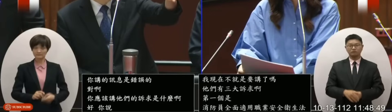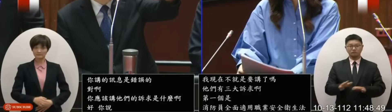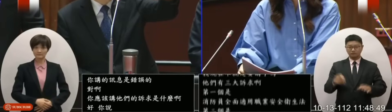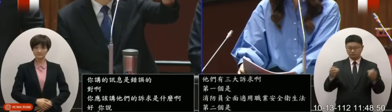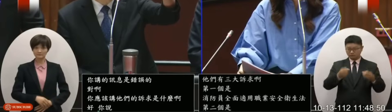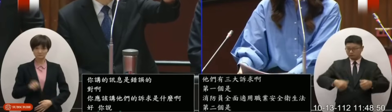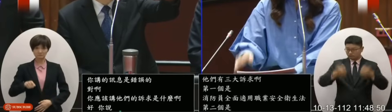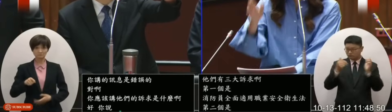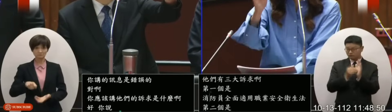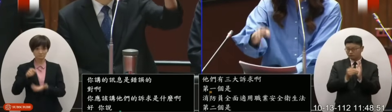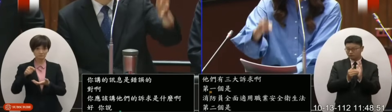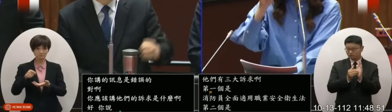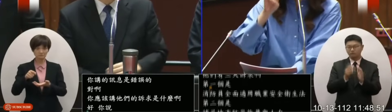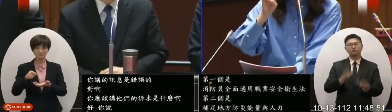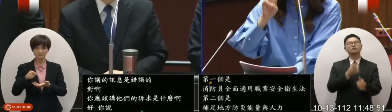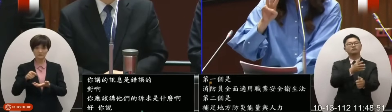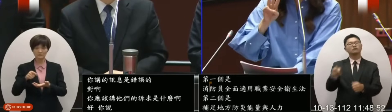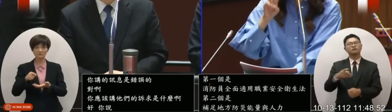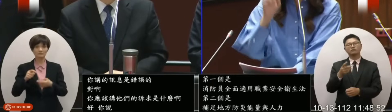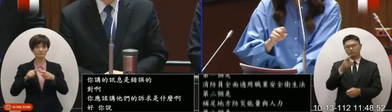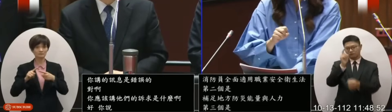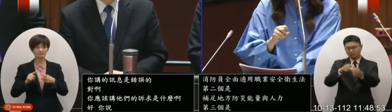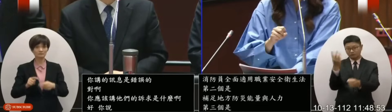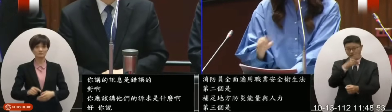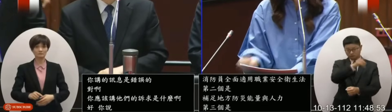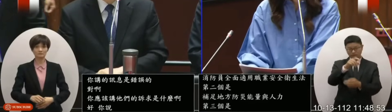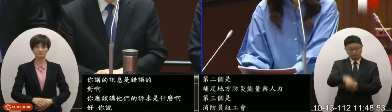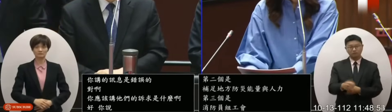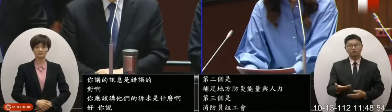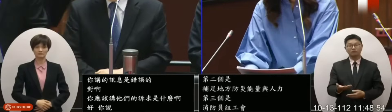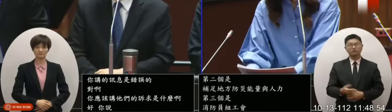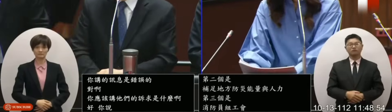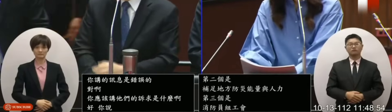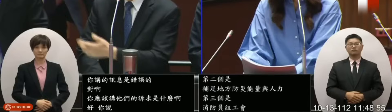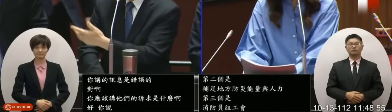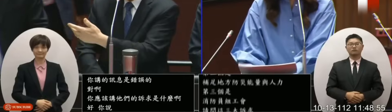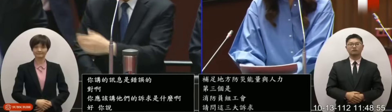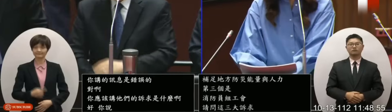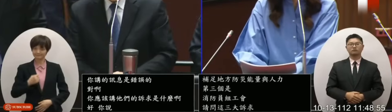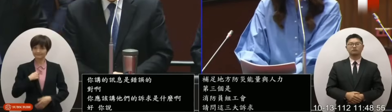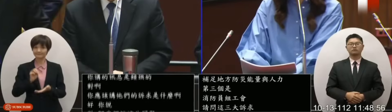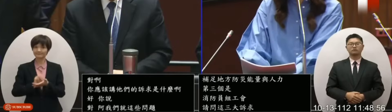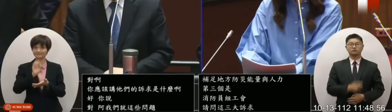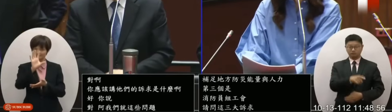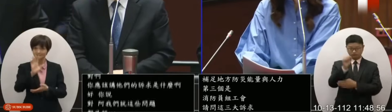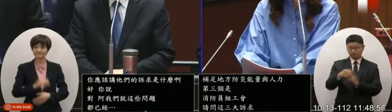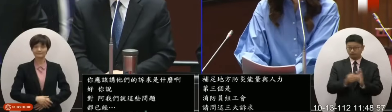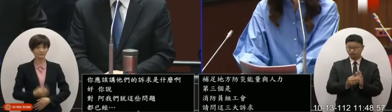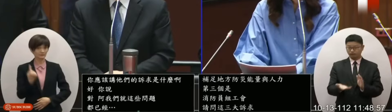达成很好的共识，那请问这三大诉求你们都接受了吗？ 我跟委员来报告一下。 都承诺了